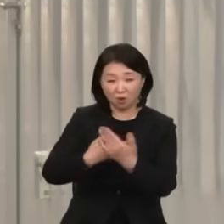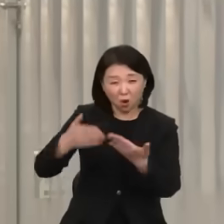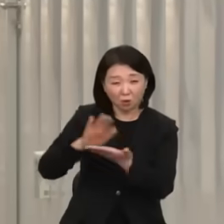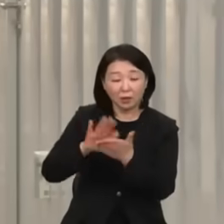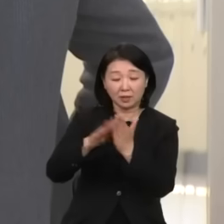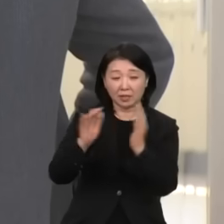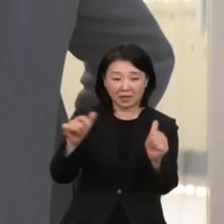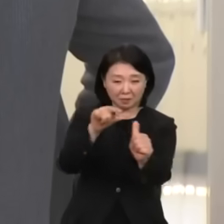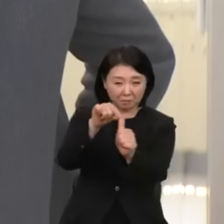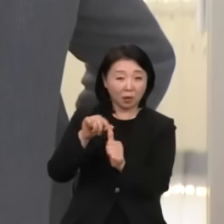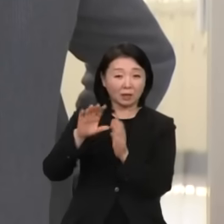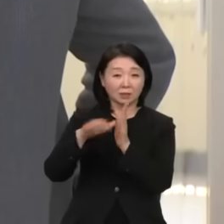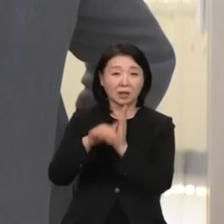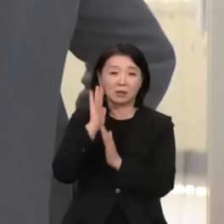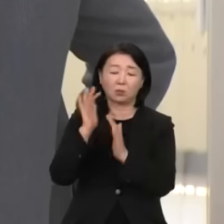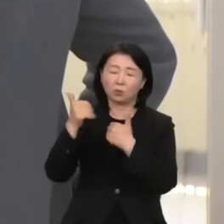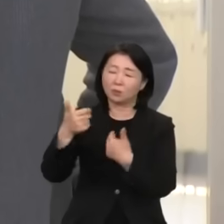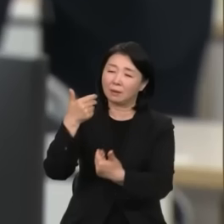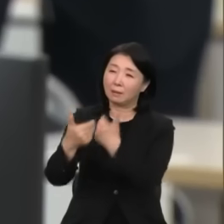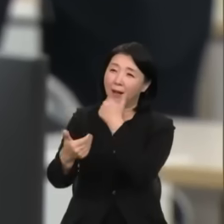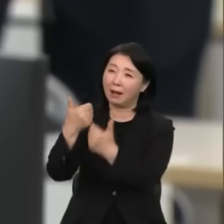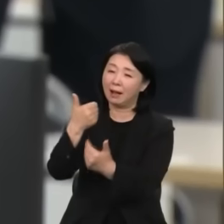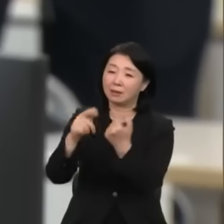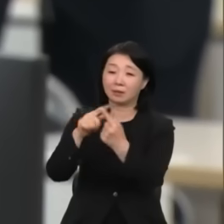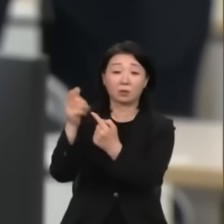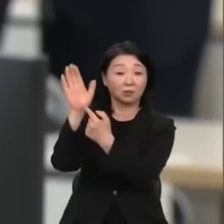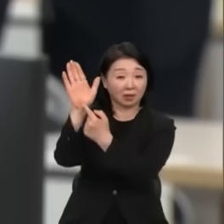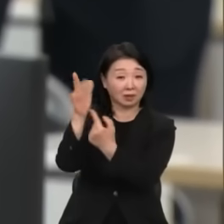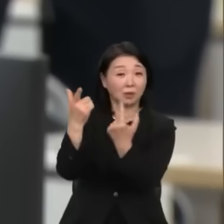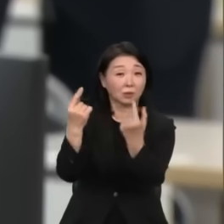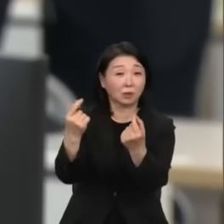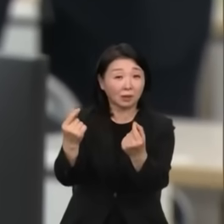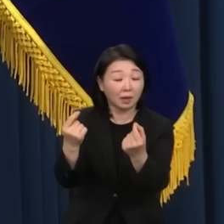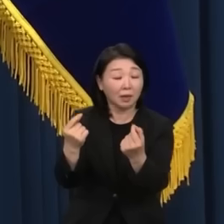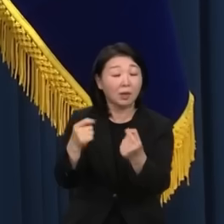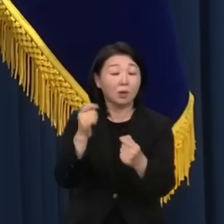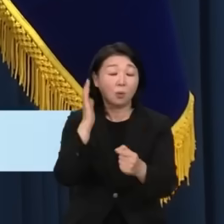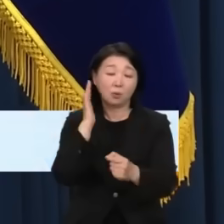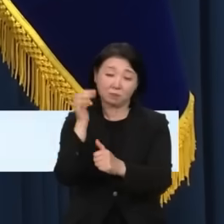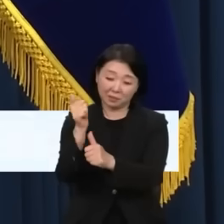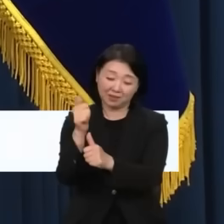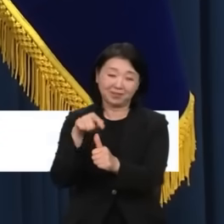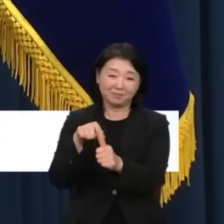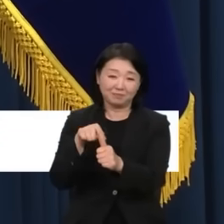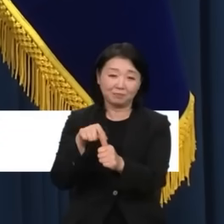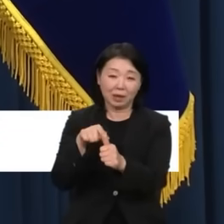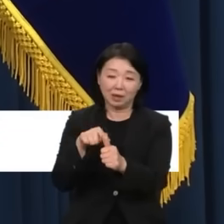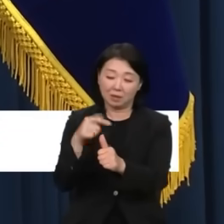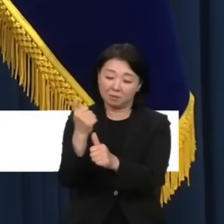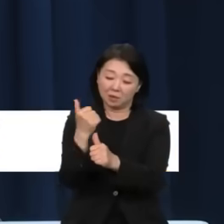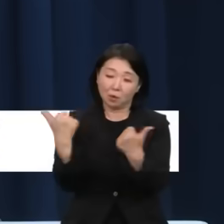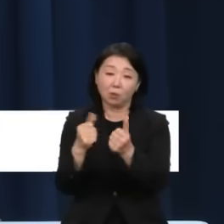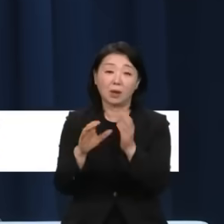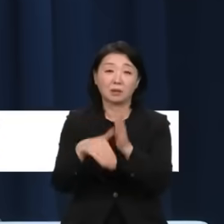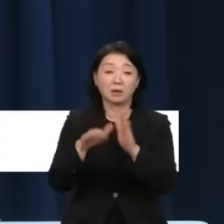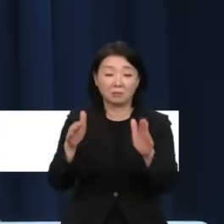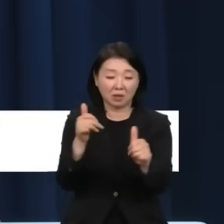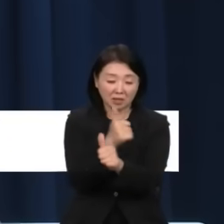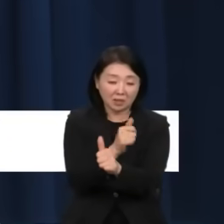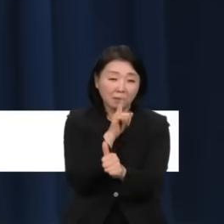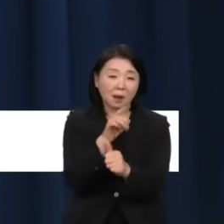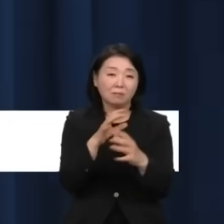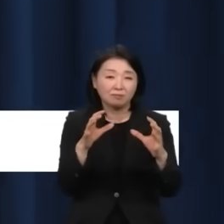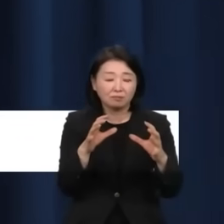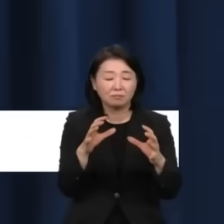인선에서부터 대통령실 내 혼선이 그대로 노출된 가운데 오늘 비서실장 주재 수석비서관 회의에선 이번 인사 논란이